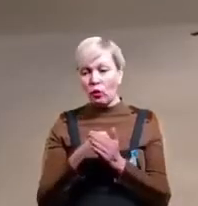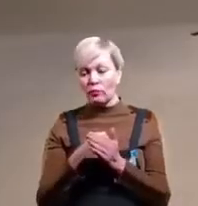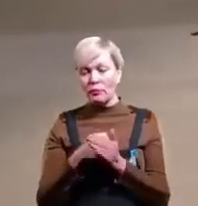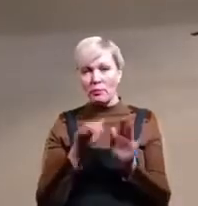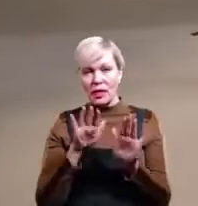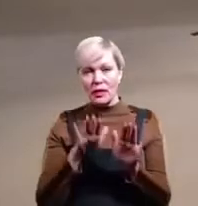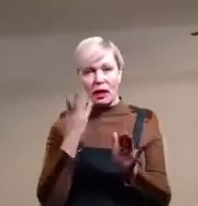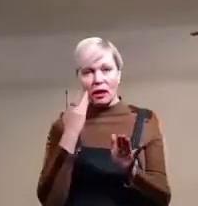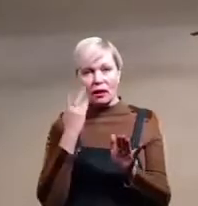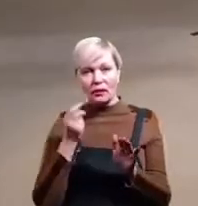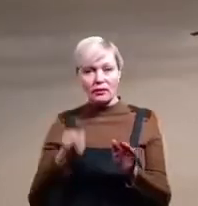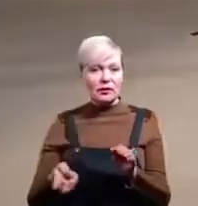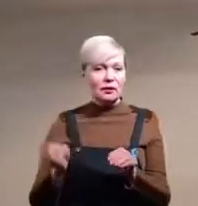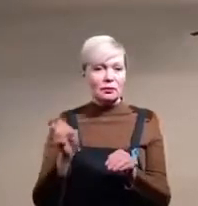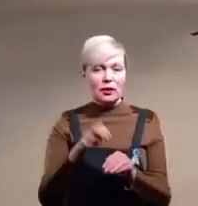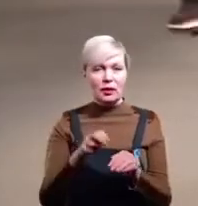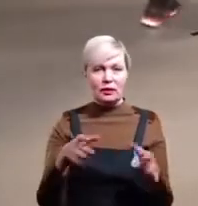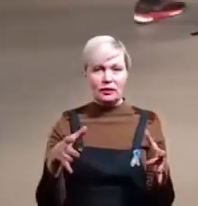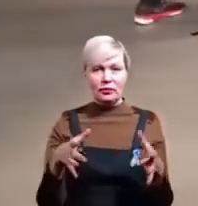Я же говорил, что будет все заново.